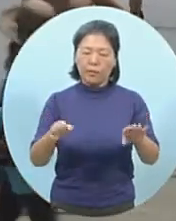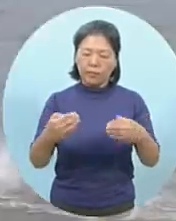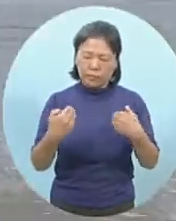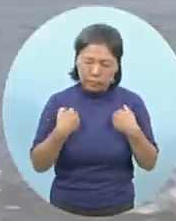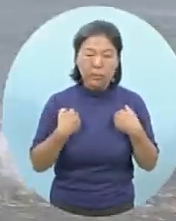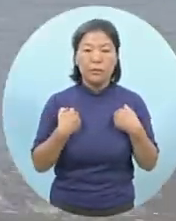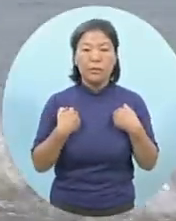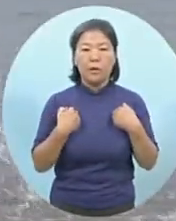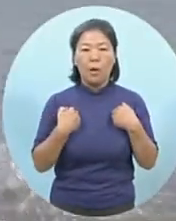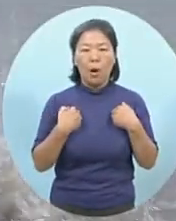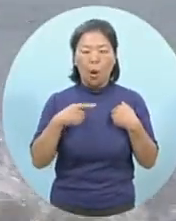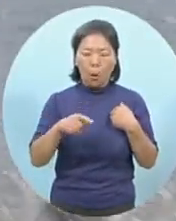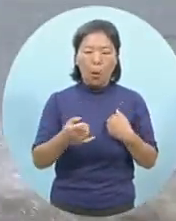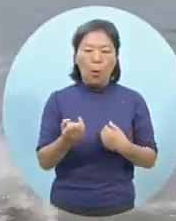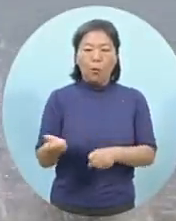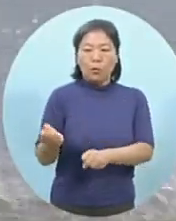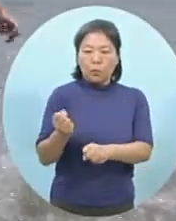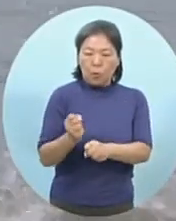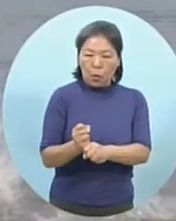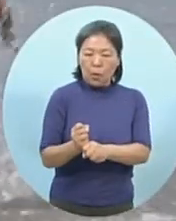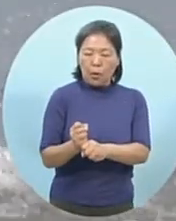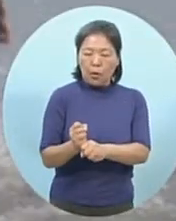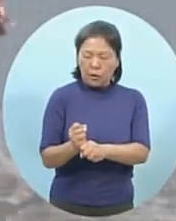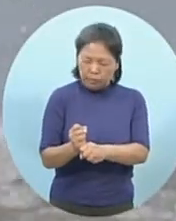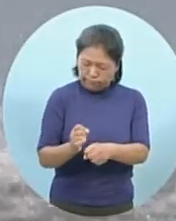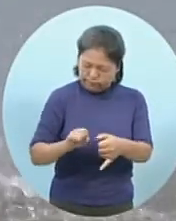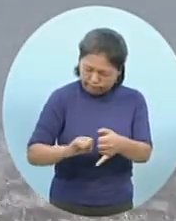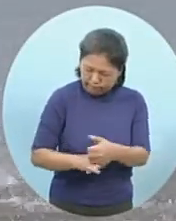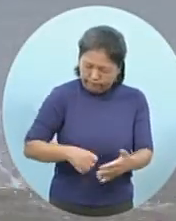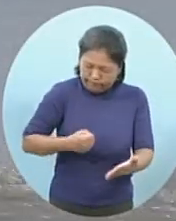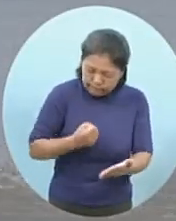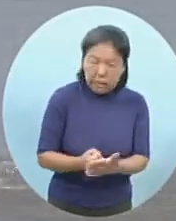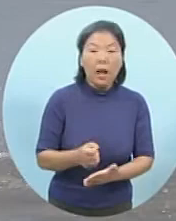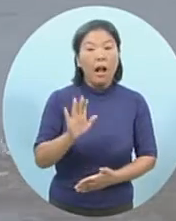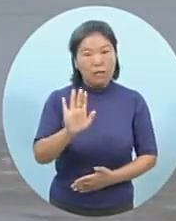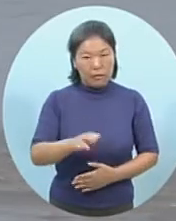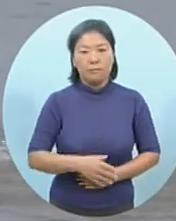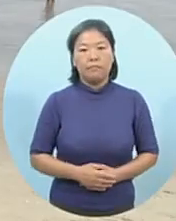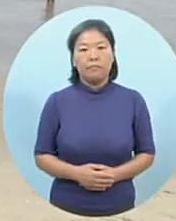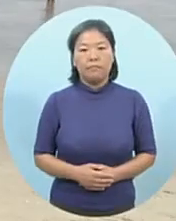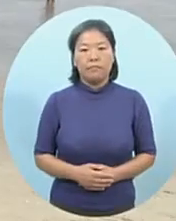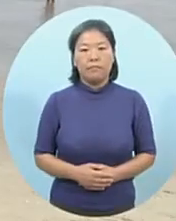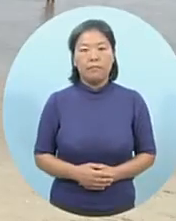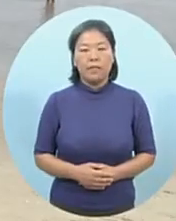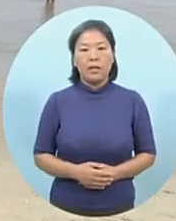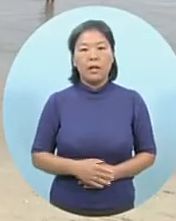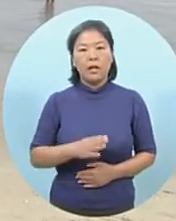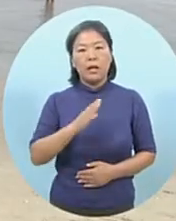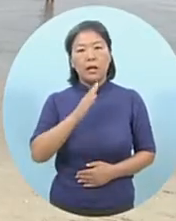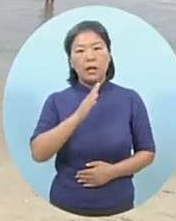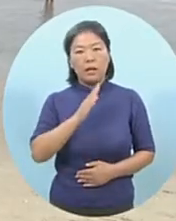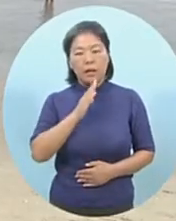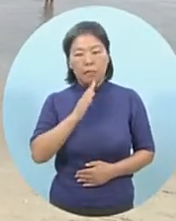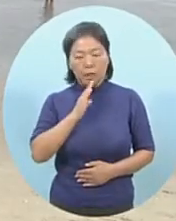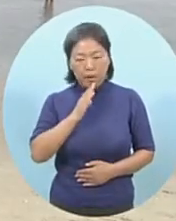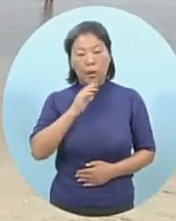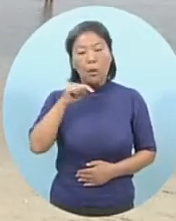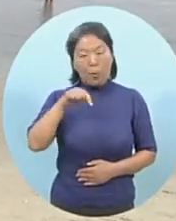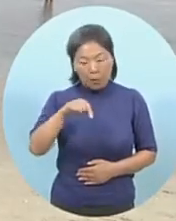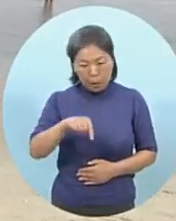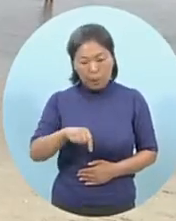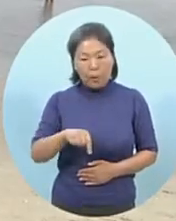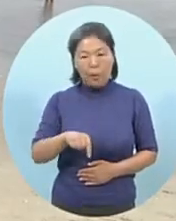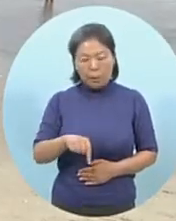ね、やはり薄磯の復興はないだろうということで決断していただきましたので、やはり震災前一番